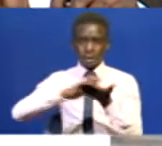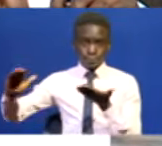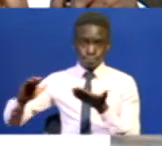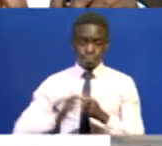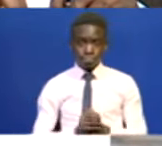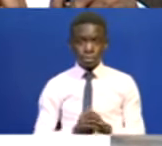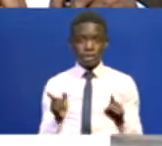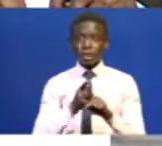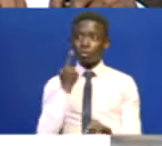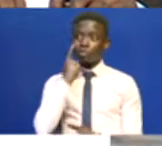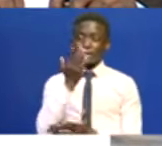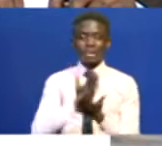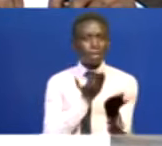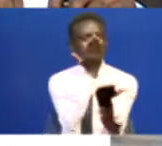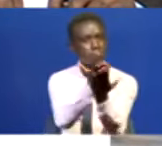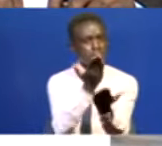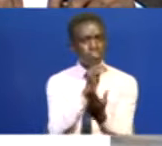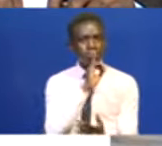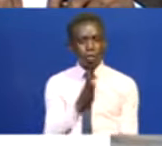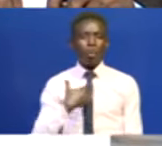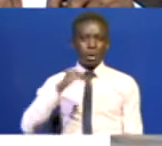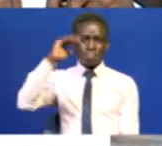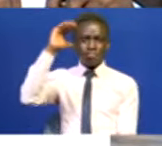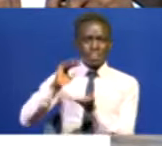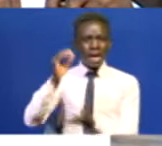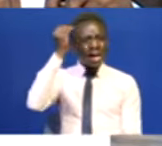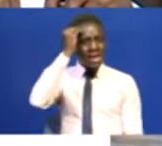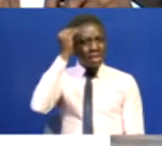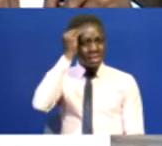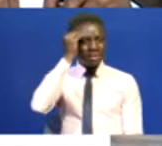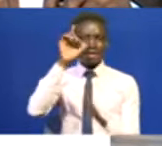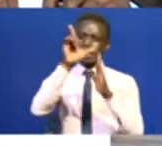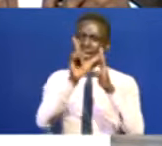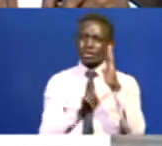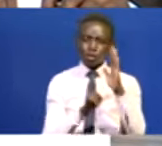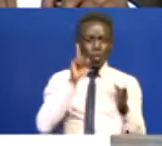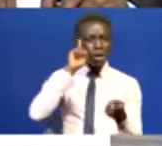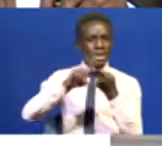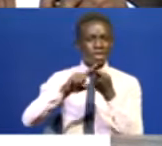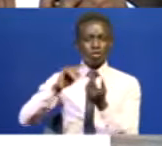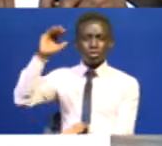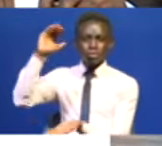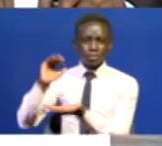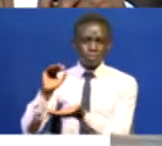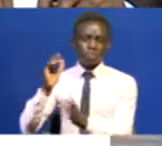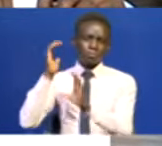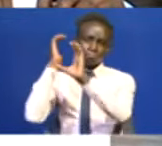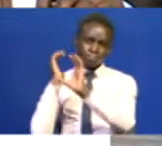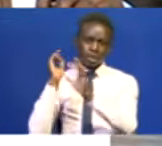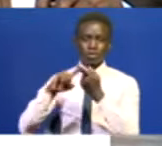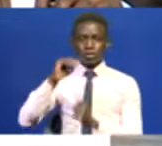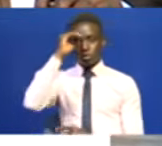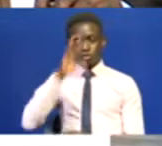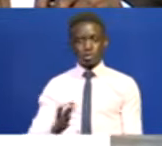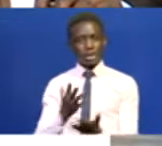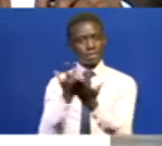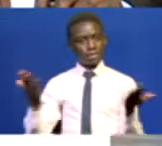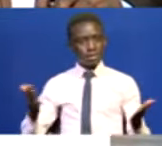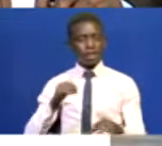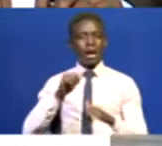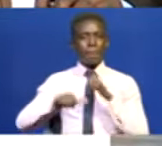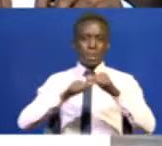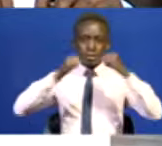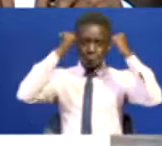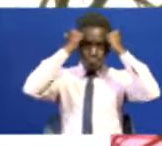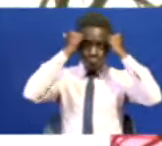mapendekezo yaliyotolewa ni kupunguza kwa idadi ya masomo yanayotainiwa ili kuwapunguzia wanafunzi mzigo wa masomo. Abdiaziz Hashim ana